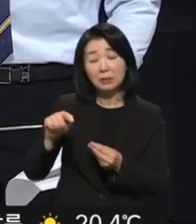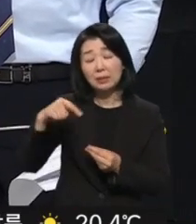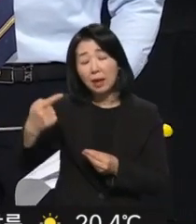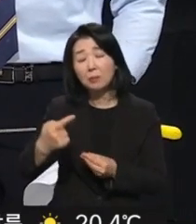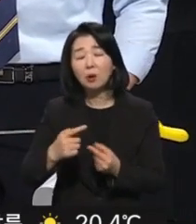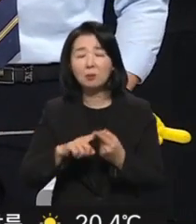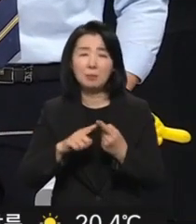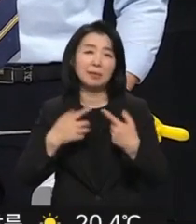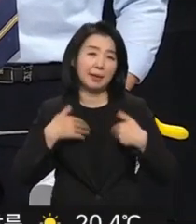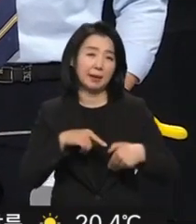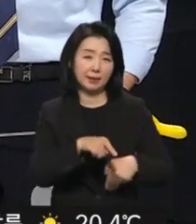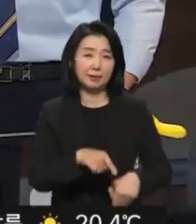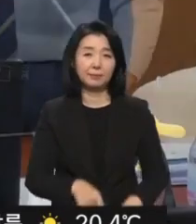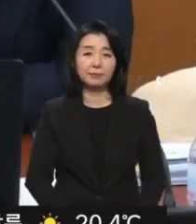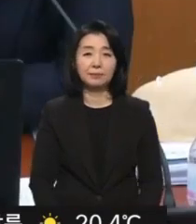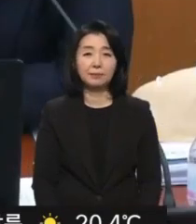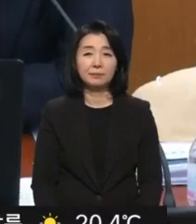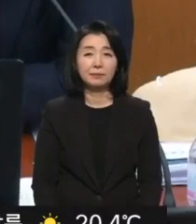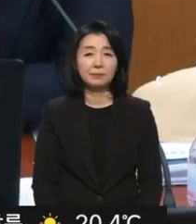편입니다.